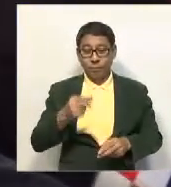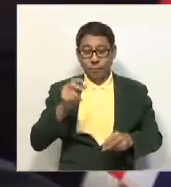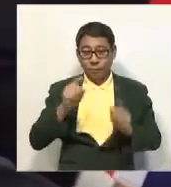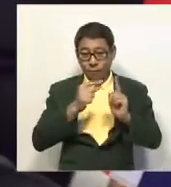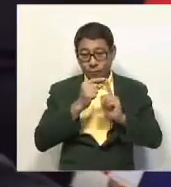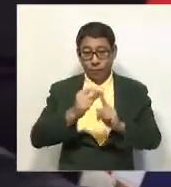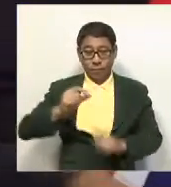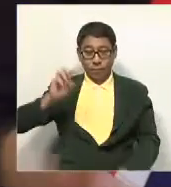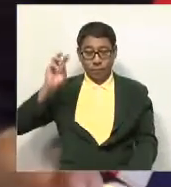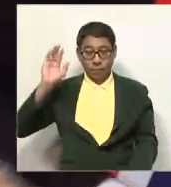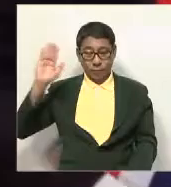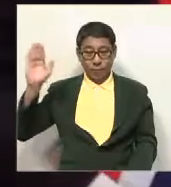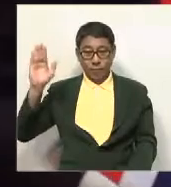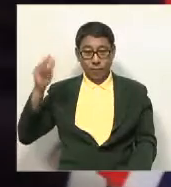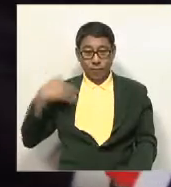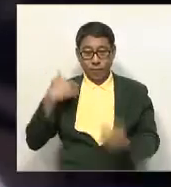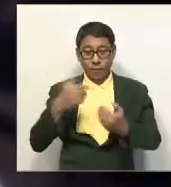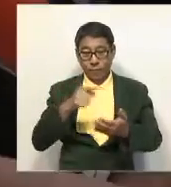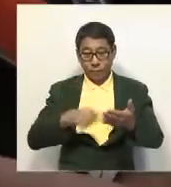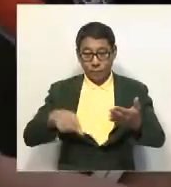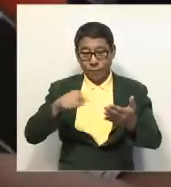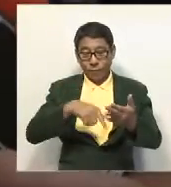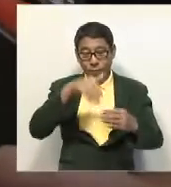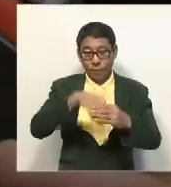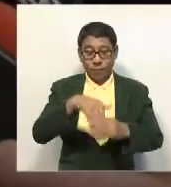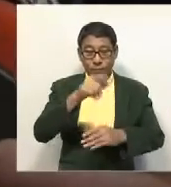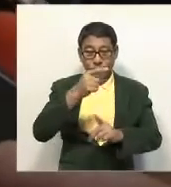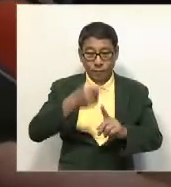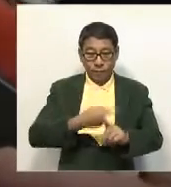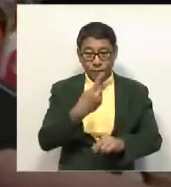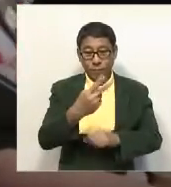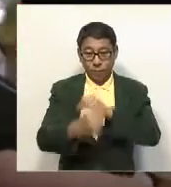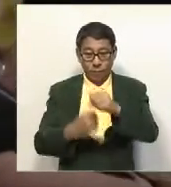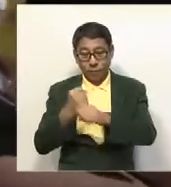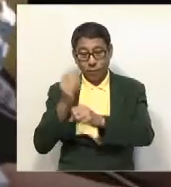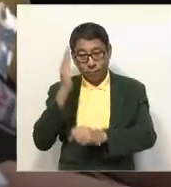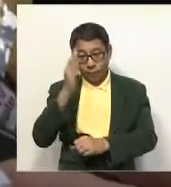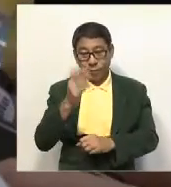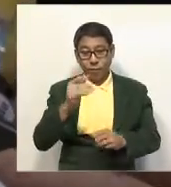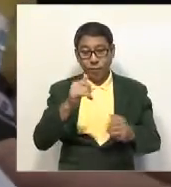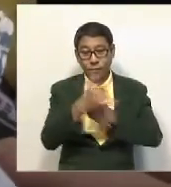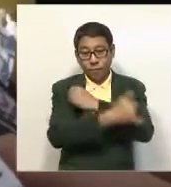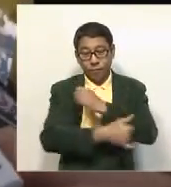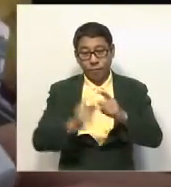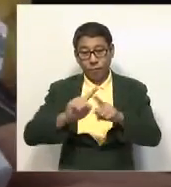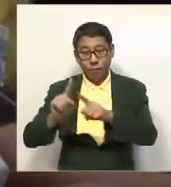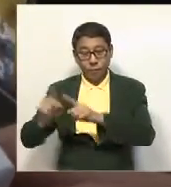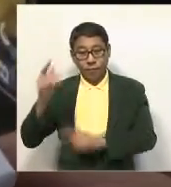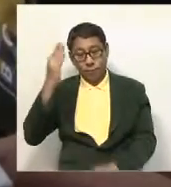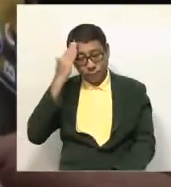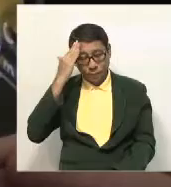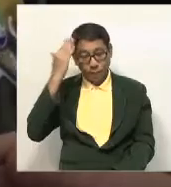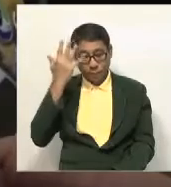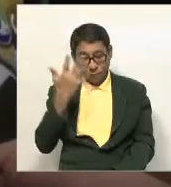ญญาว่าประเทศไทยจะมีการเลือกตั้งในเดือนกุมภาพันธ์ปีหน้าเพราะว่าหลายประเทศก็รับทราบข่าวอยู่แล้วนะ